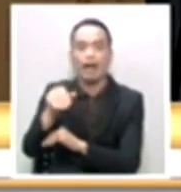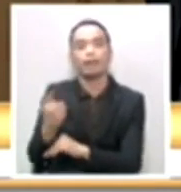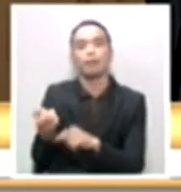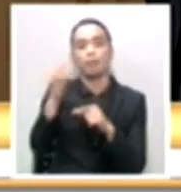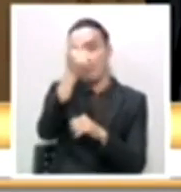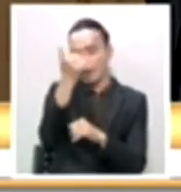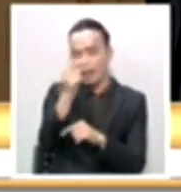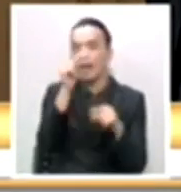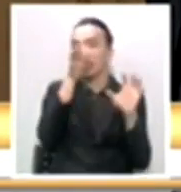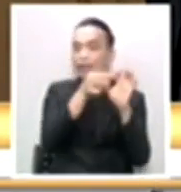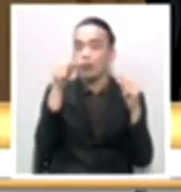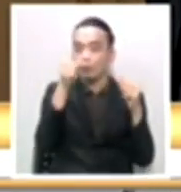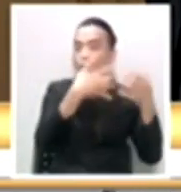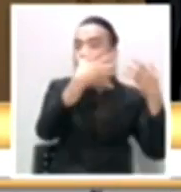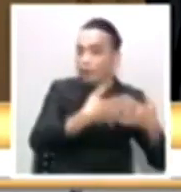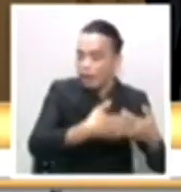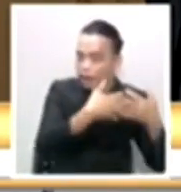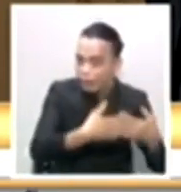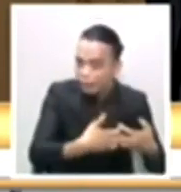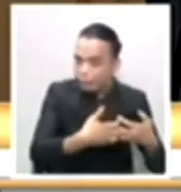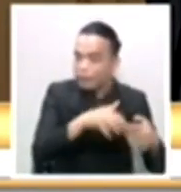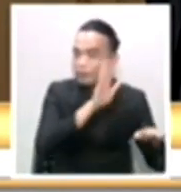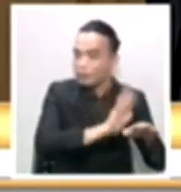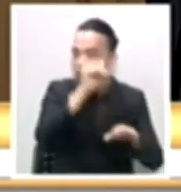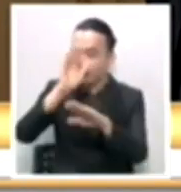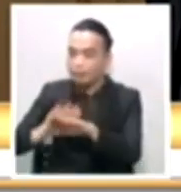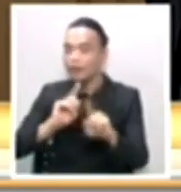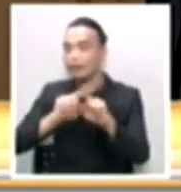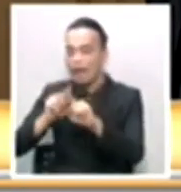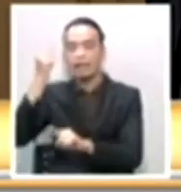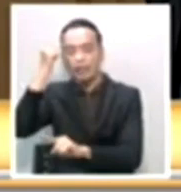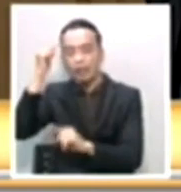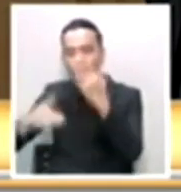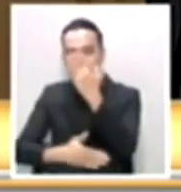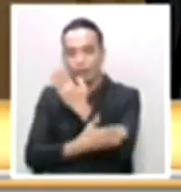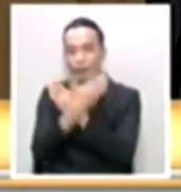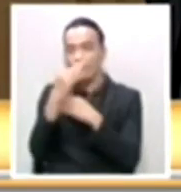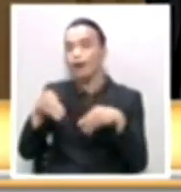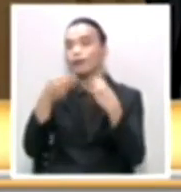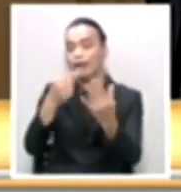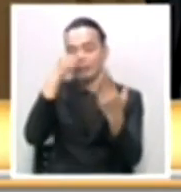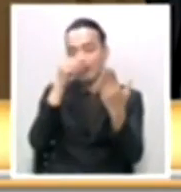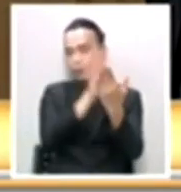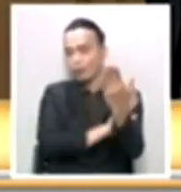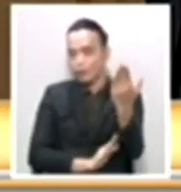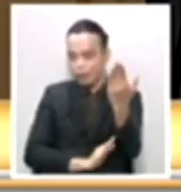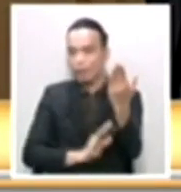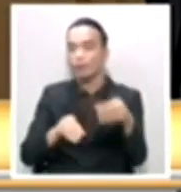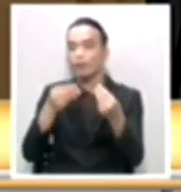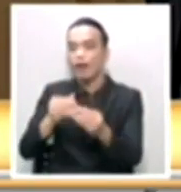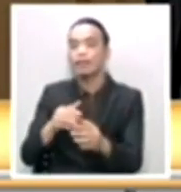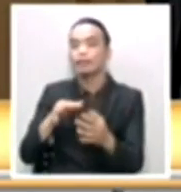เกี่ยวกับการอุตสาหกรรมอื่นๆซึ่งน่าจะเป็นโอกาสของประเทศเราที่จะสร้างเศรษฐกิจ